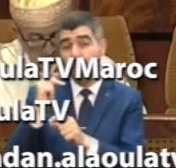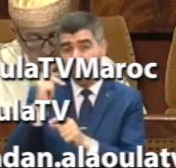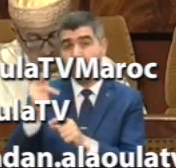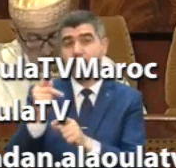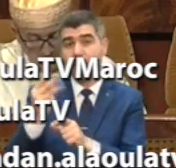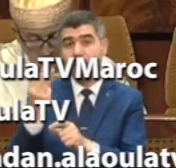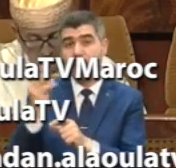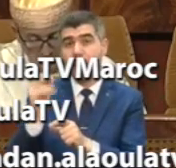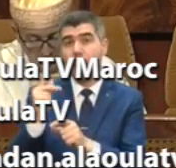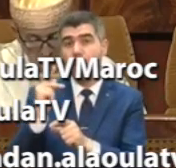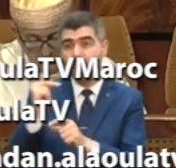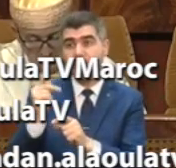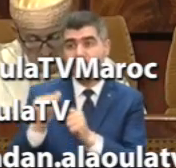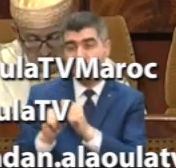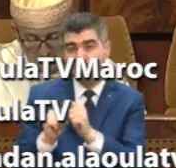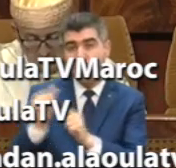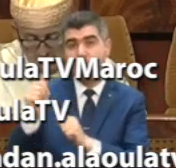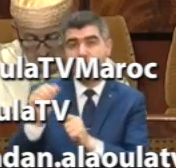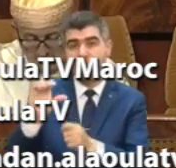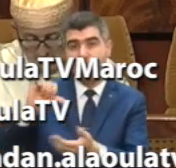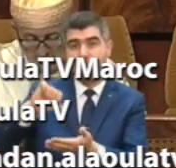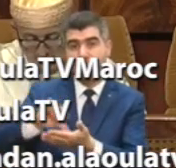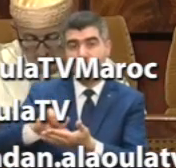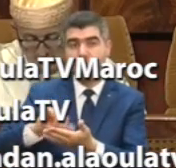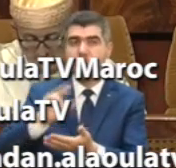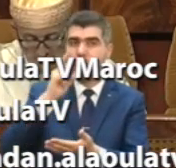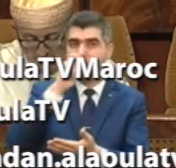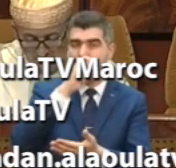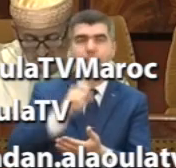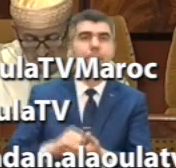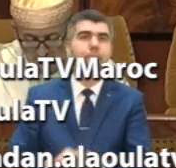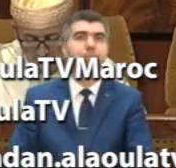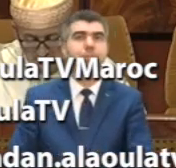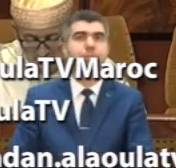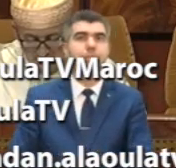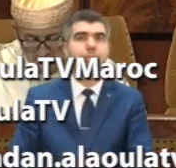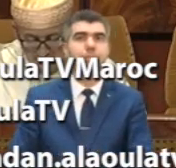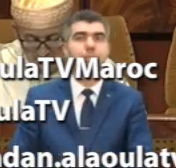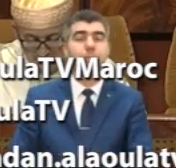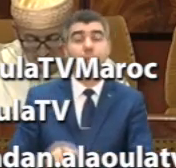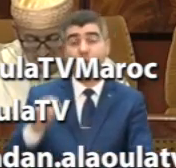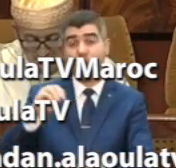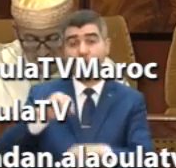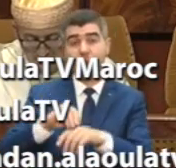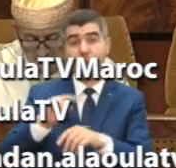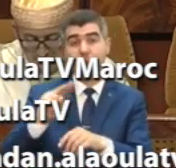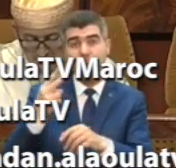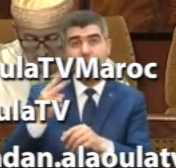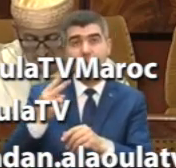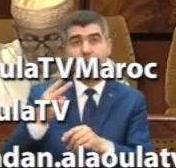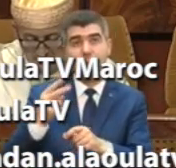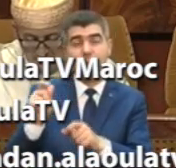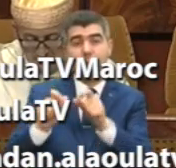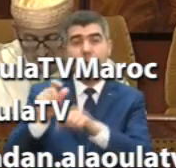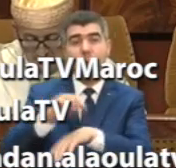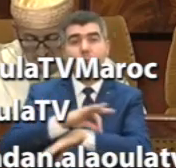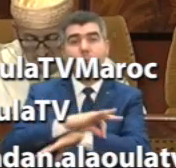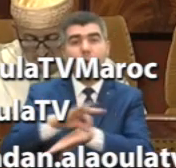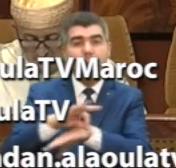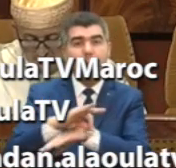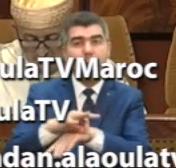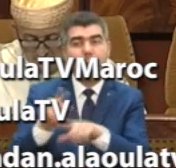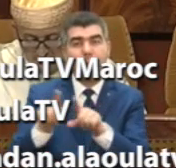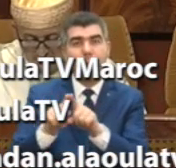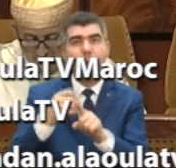البيضاء. هذه النقطه الاولى. النقطه الثانيه، كاين هذه الطبقه المتوسطه حتى هي ما استفدتش من هذه البرامج